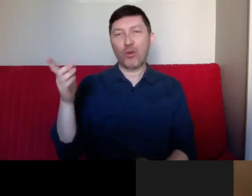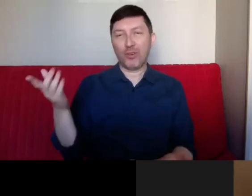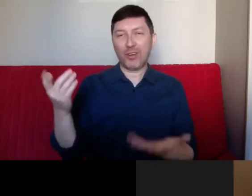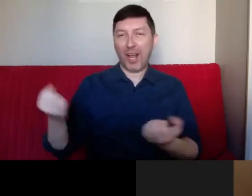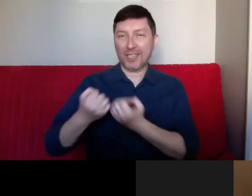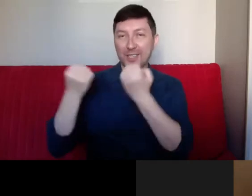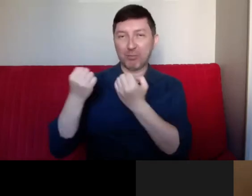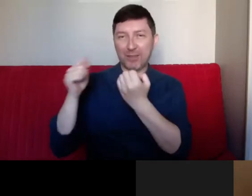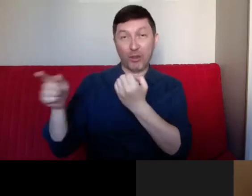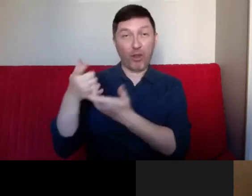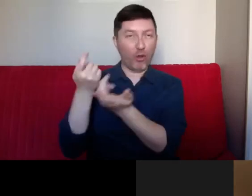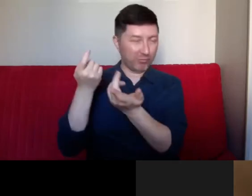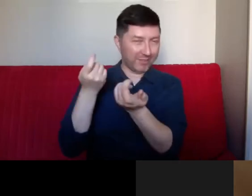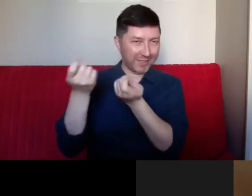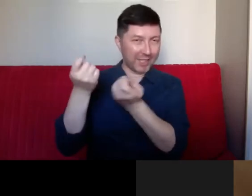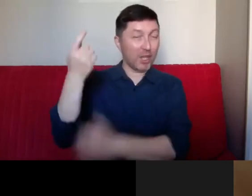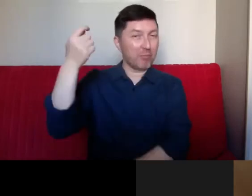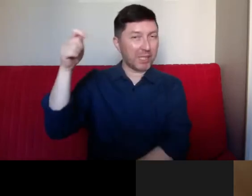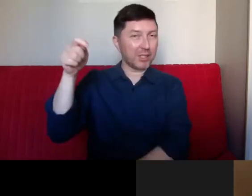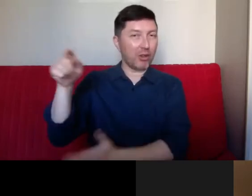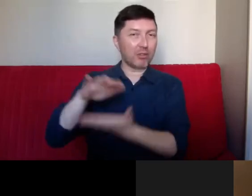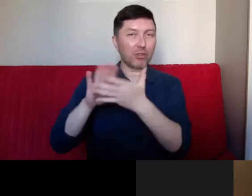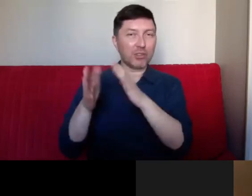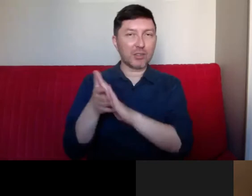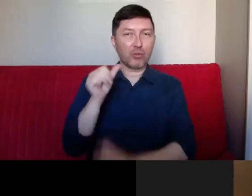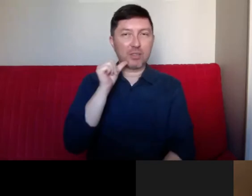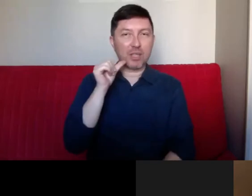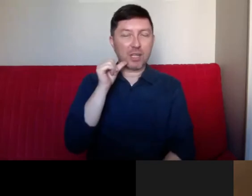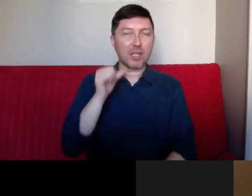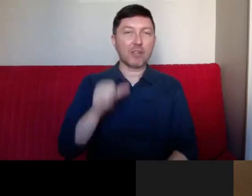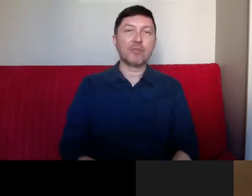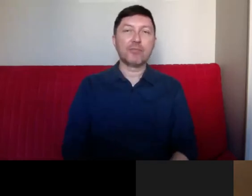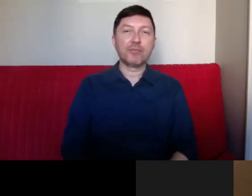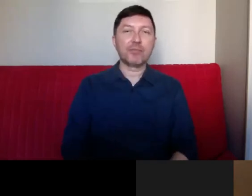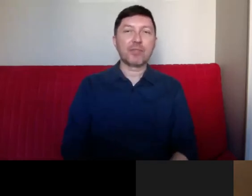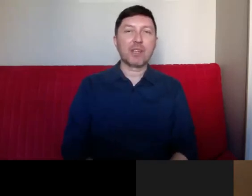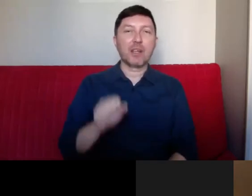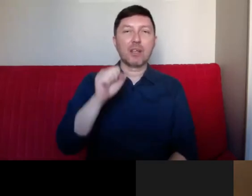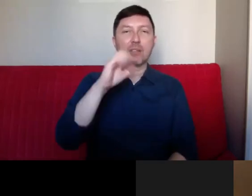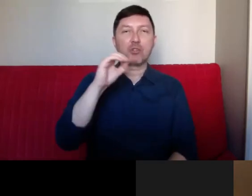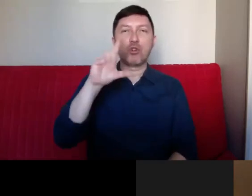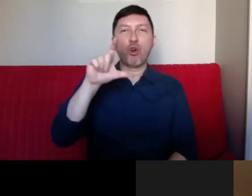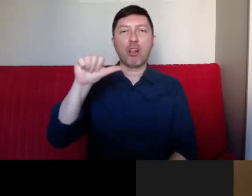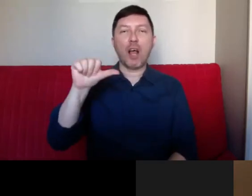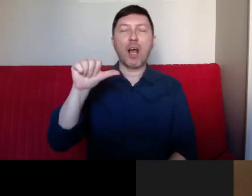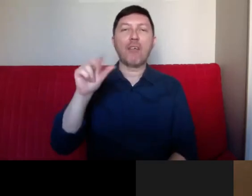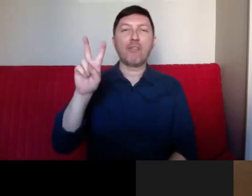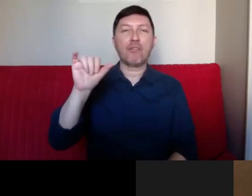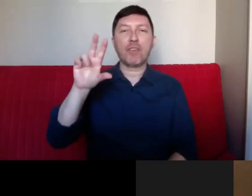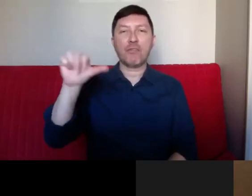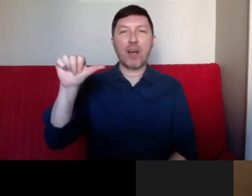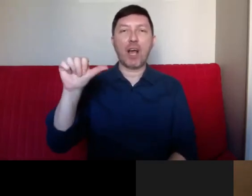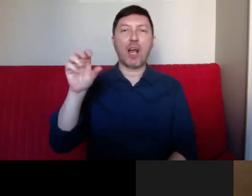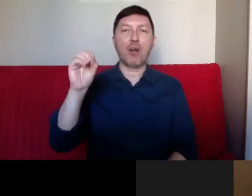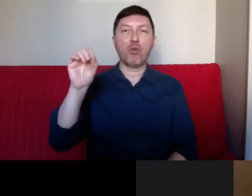animateur aujourd'hui, avec cette la scuola Viva Onlus que nous connaissons bien, qui est un partenaire fidèle et